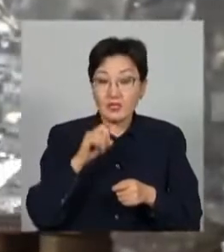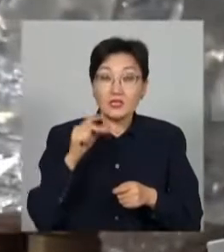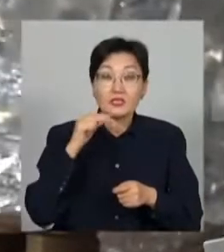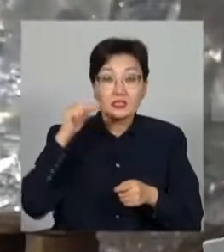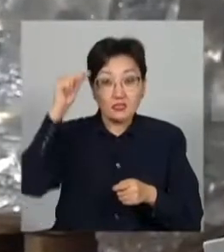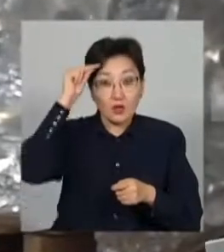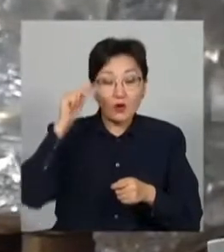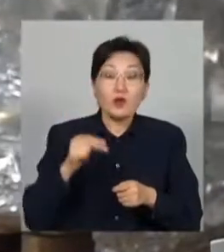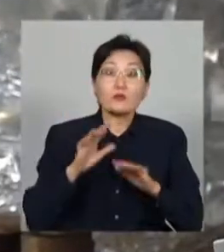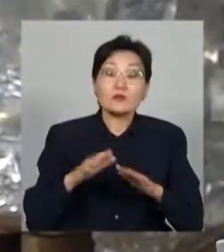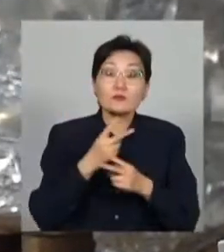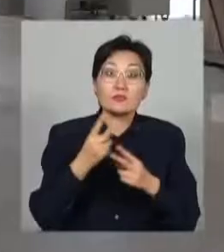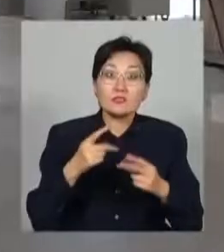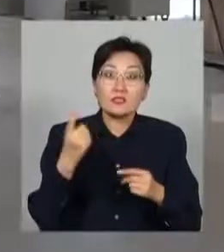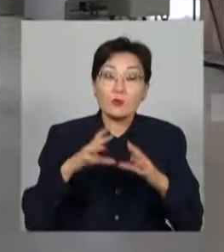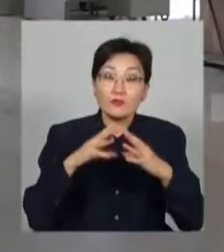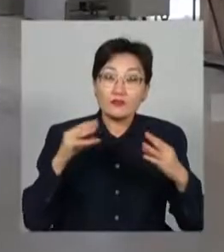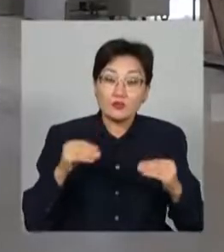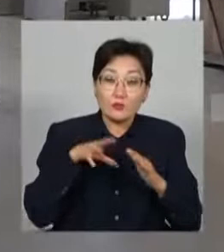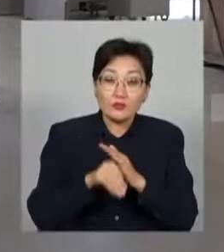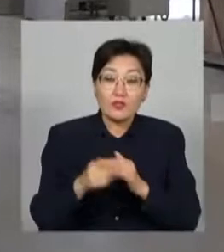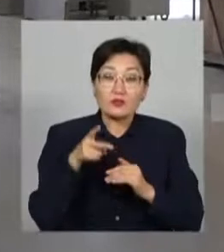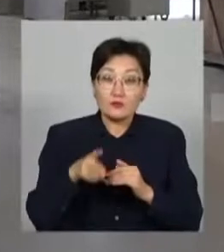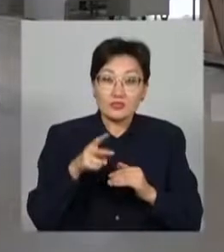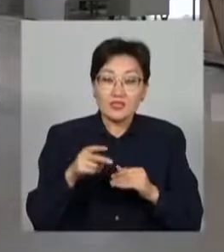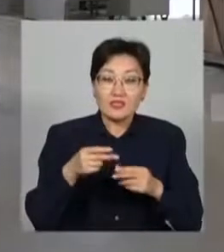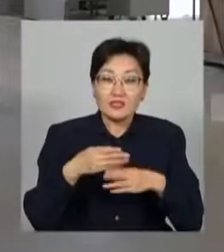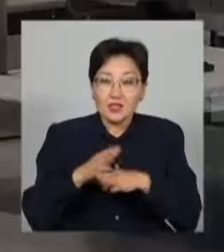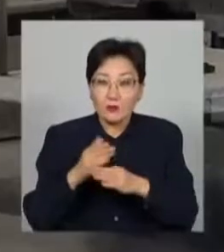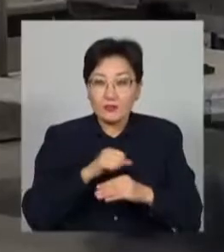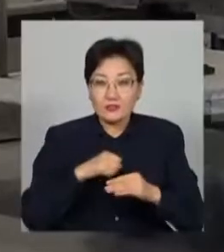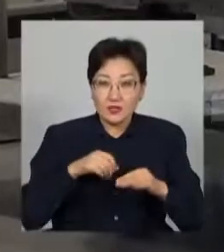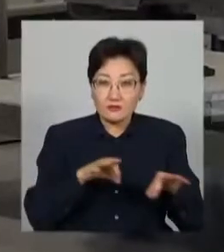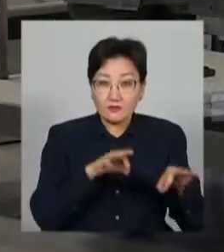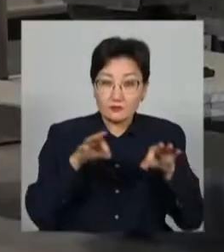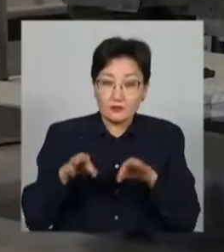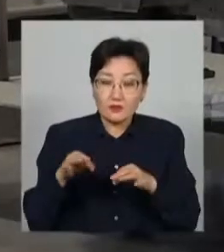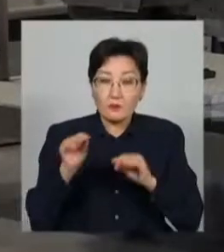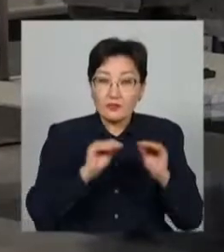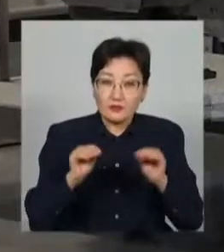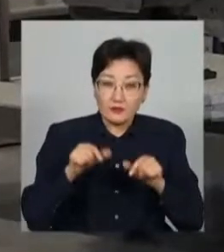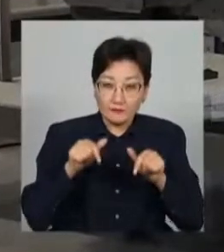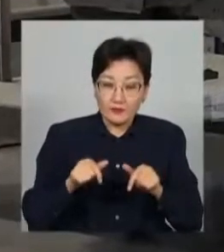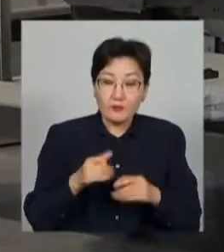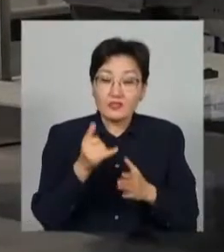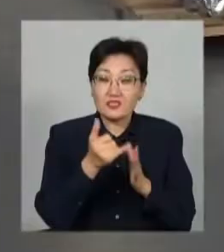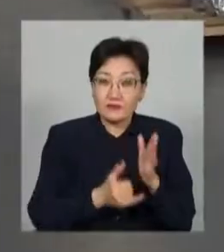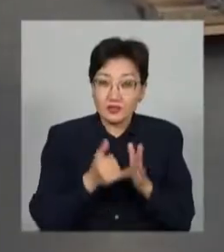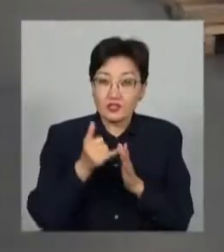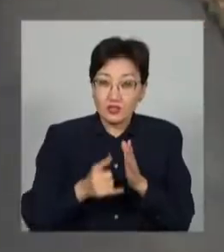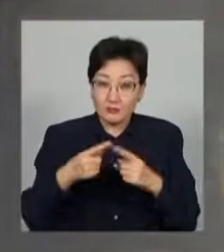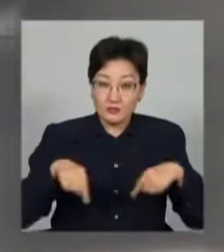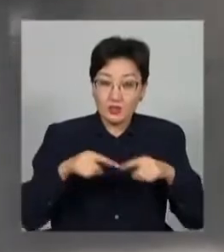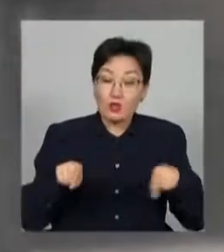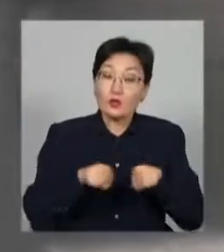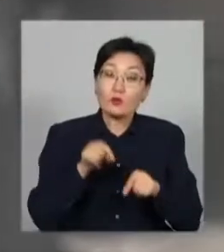Китая. Представьте только, одна автомашина состоит из 2000 деталей. Само транспортное средство создается в этом сварочном цехе.